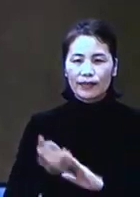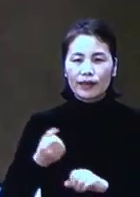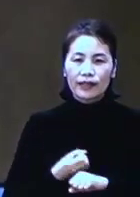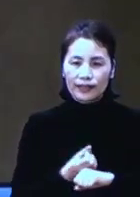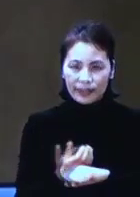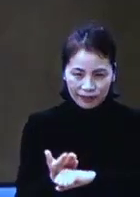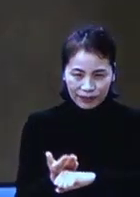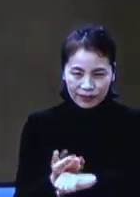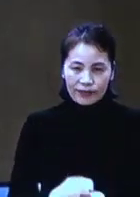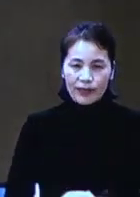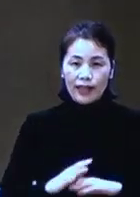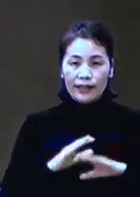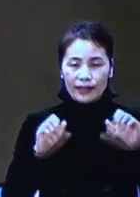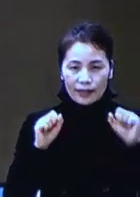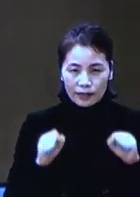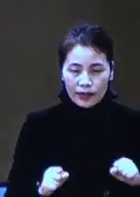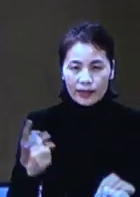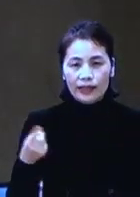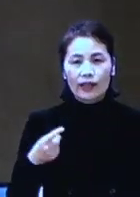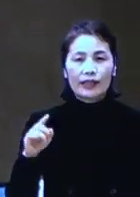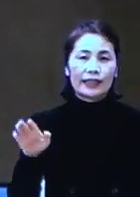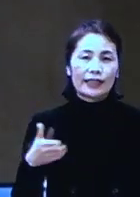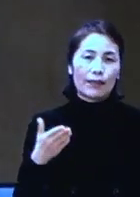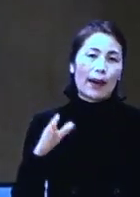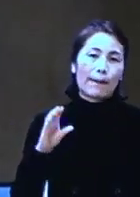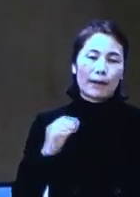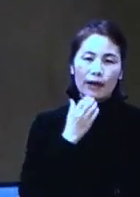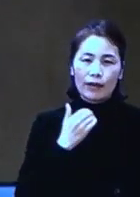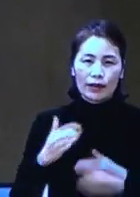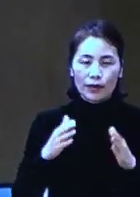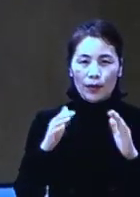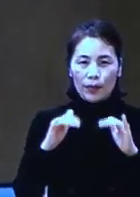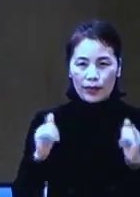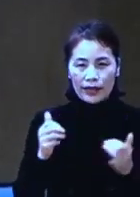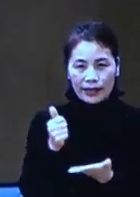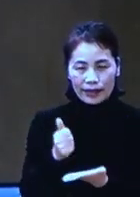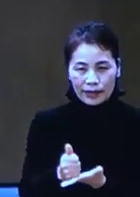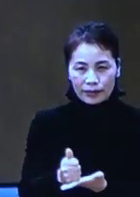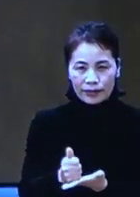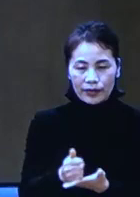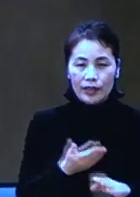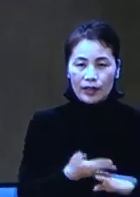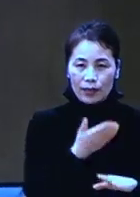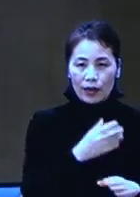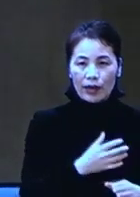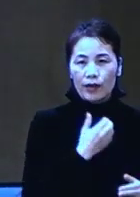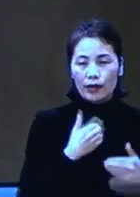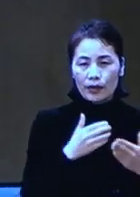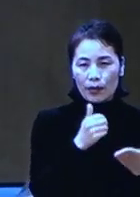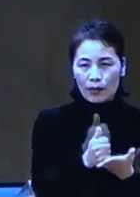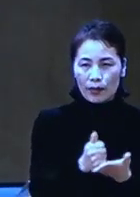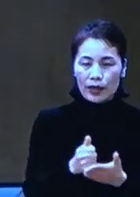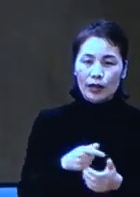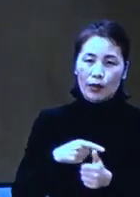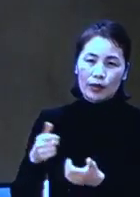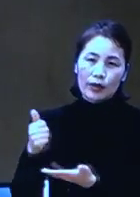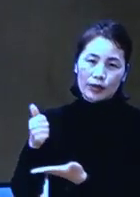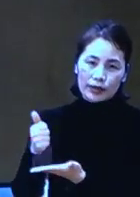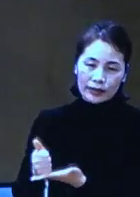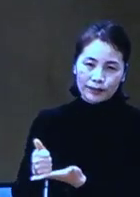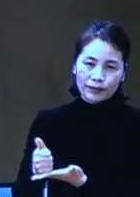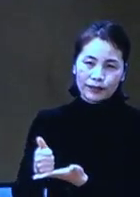안녕하십니까. 존경하는 1,400만 경기도민 여러분, 연종현 의장과 선배 동료 의원 여러분, 그리고 김동현